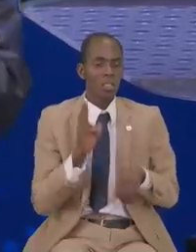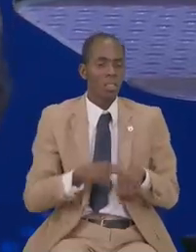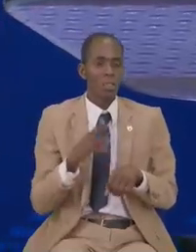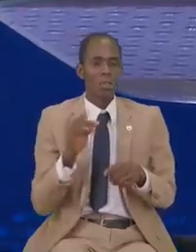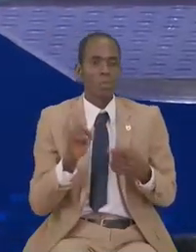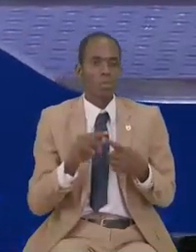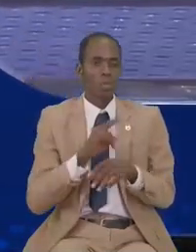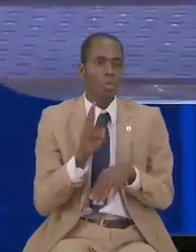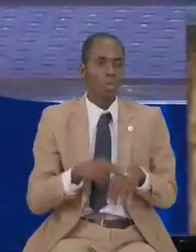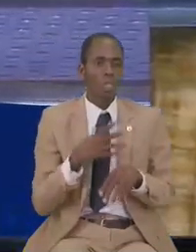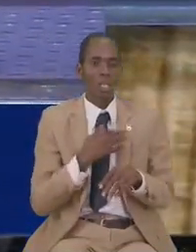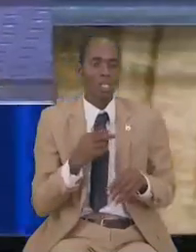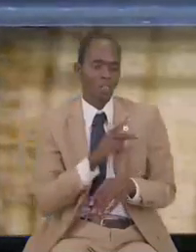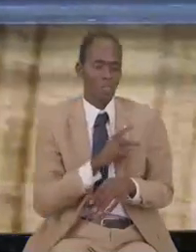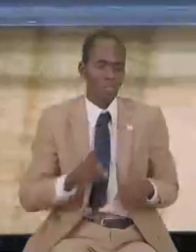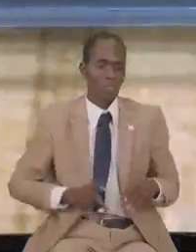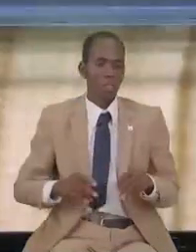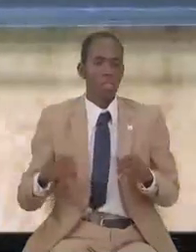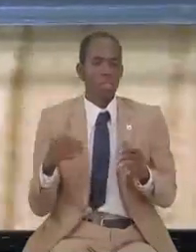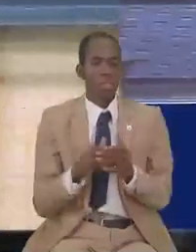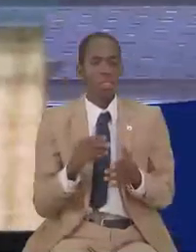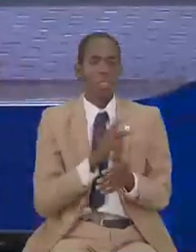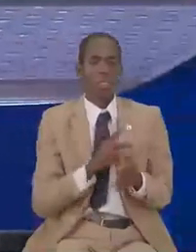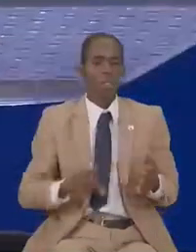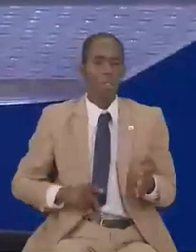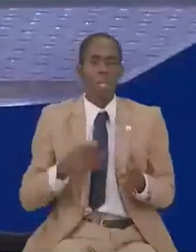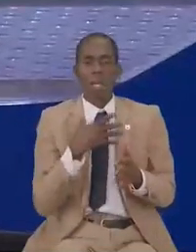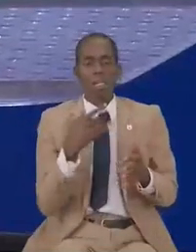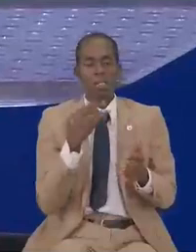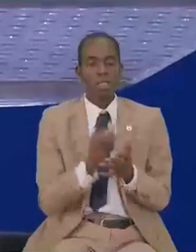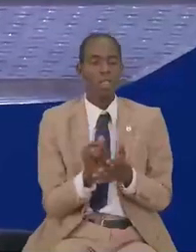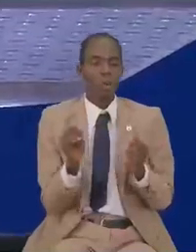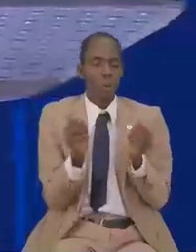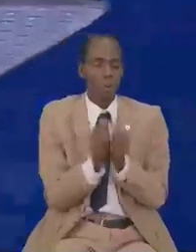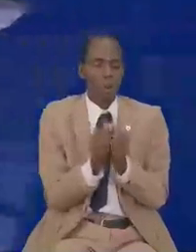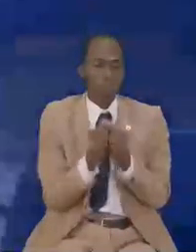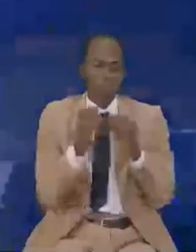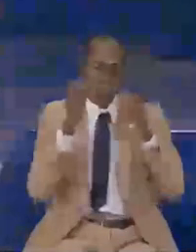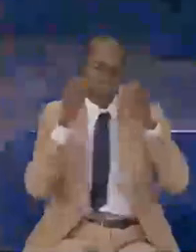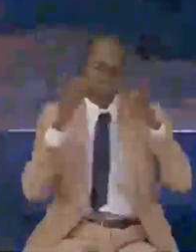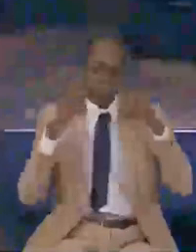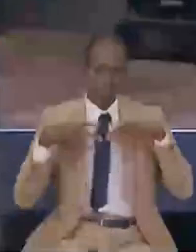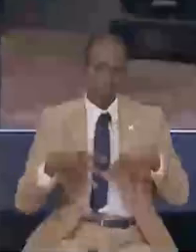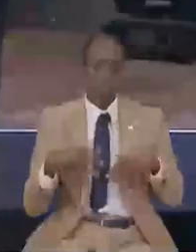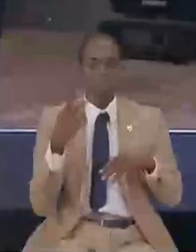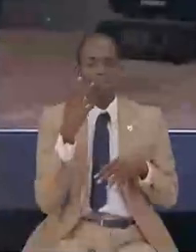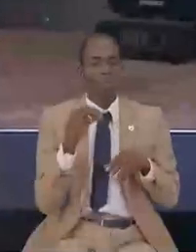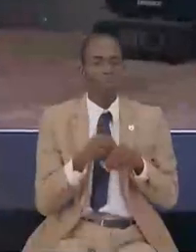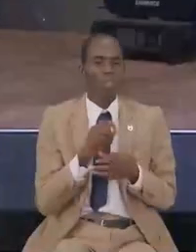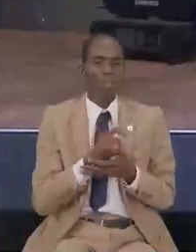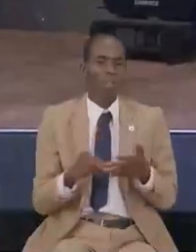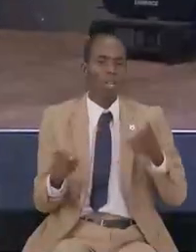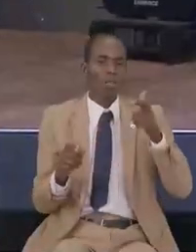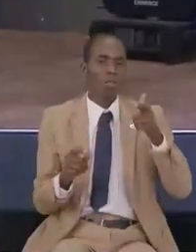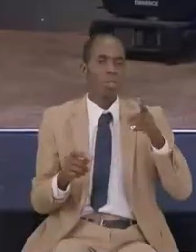royaume, nation contre royaume, et ce sera une confusion partout. Et le verset 26 qui dit